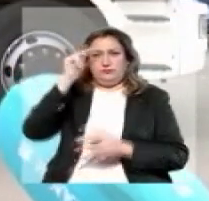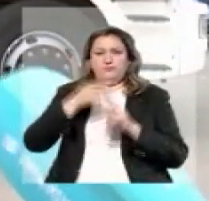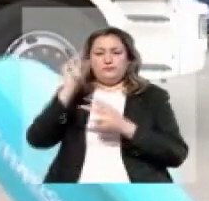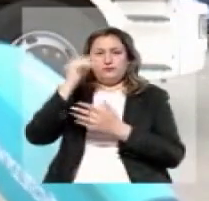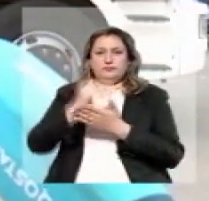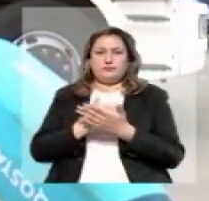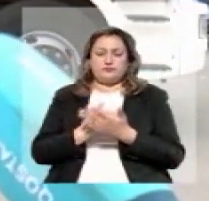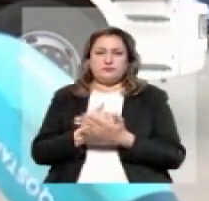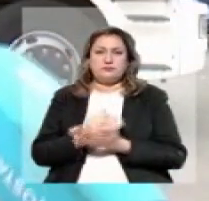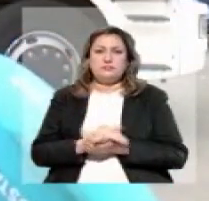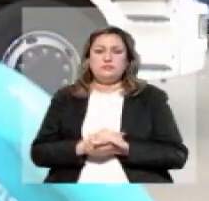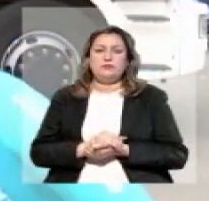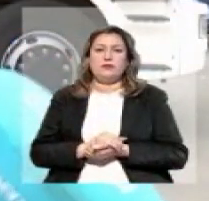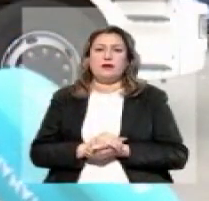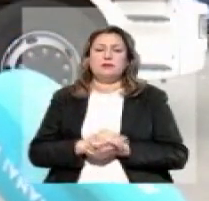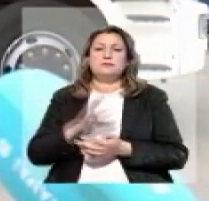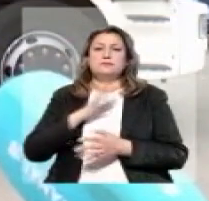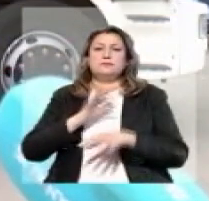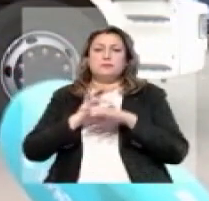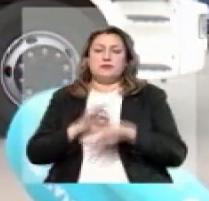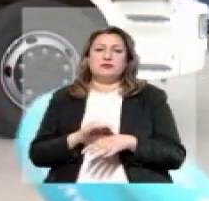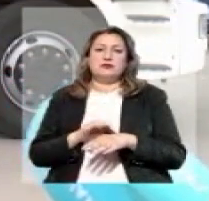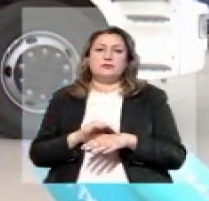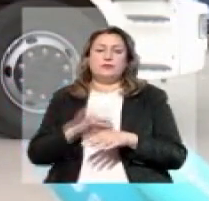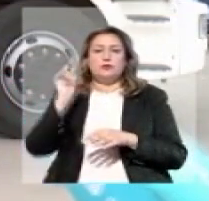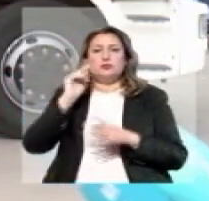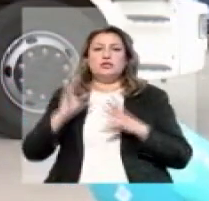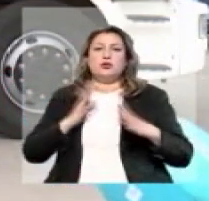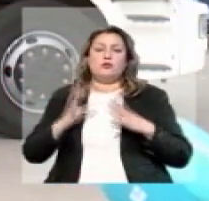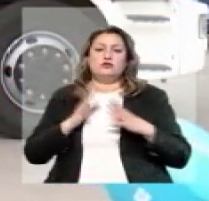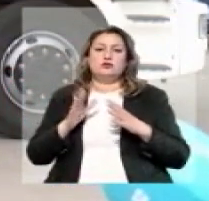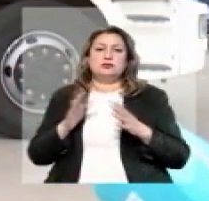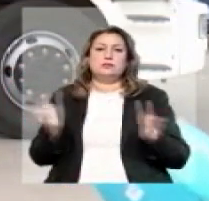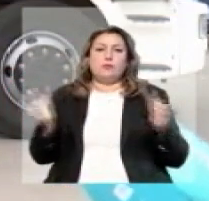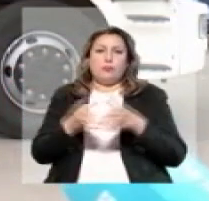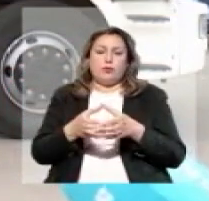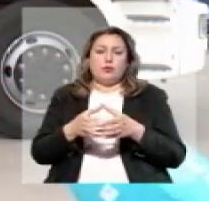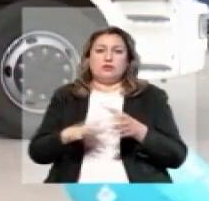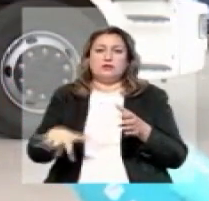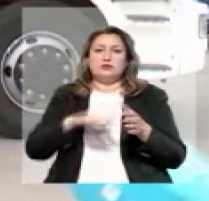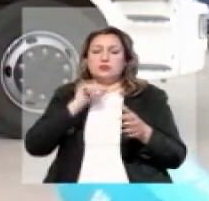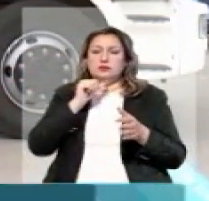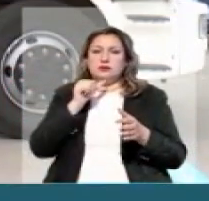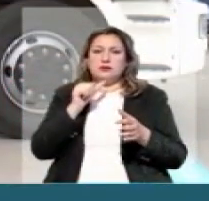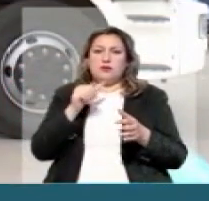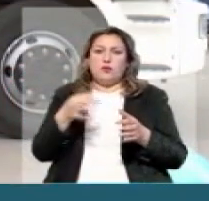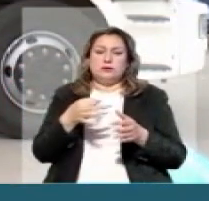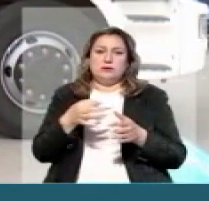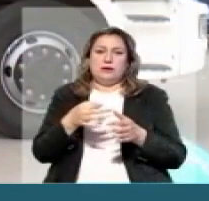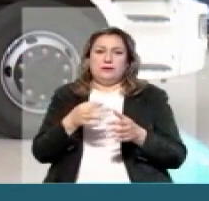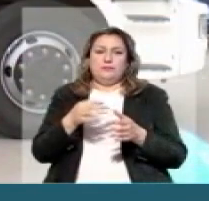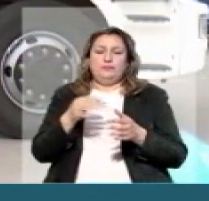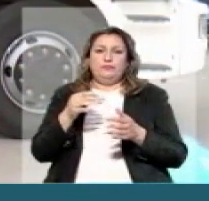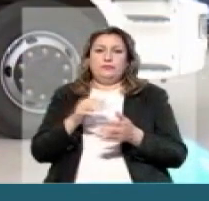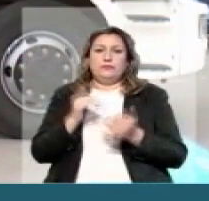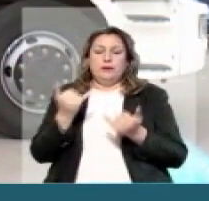Арнайы кестеге сәйкес Қостанай облысының аумағында атап айтқанда адамдар көпшілік жиналатын жерде оқу-жаттығу жиыны ұйымдастырылды. Аталмыш нысанда